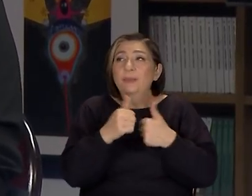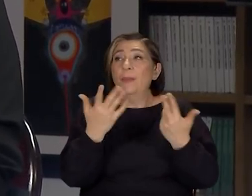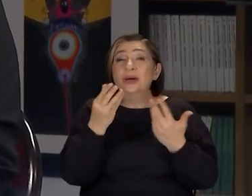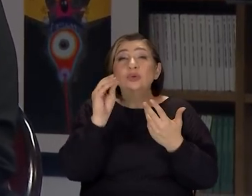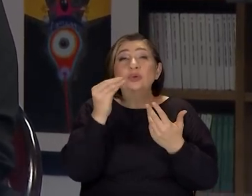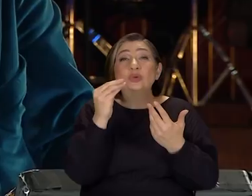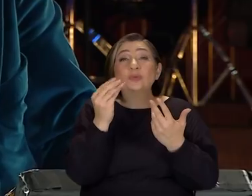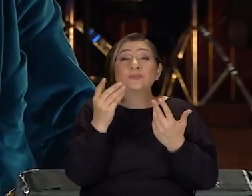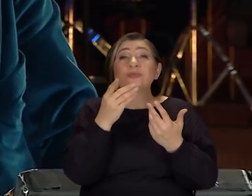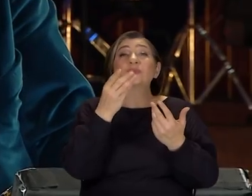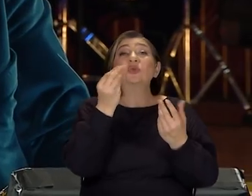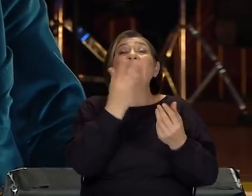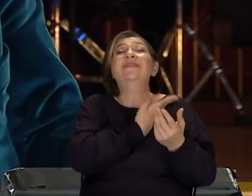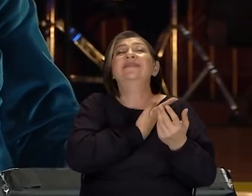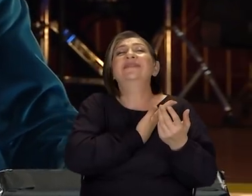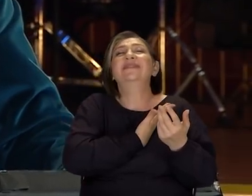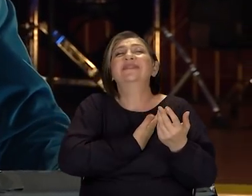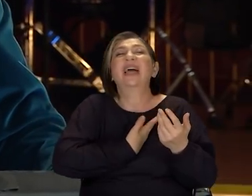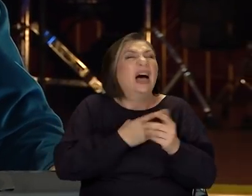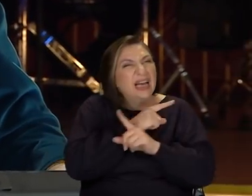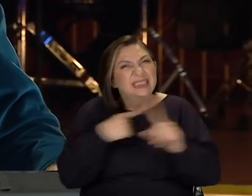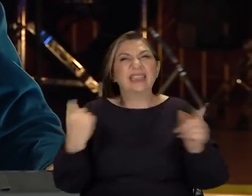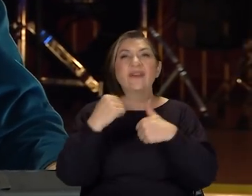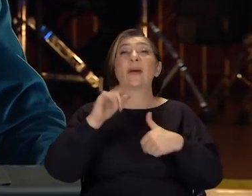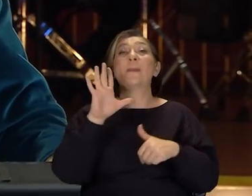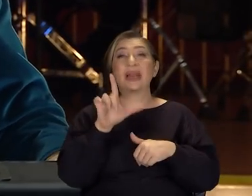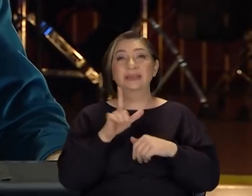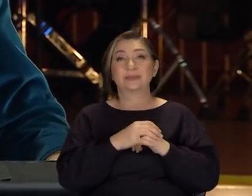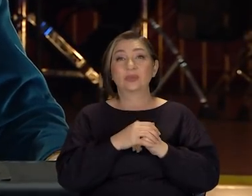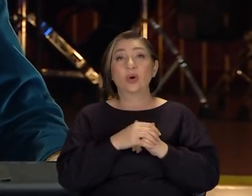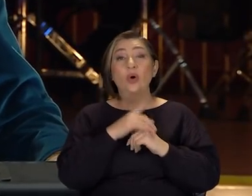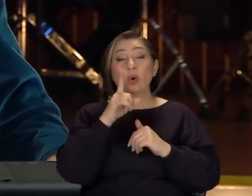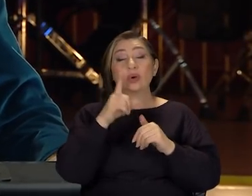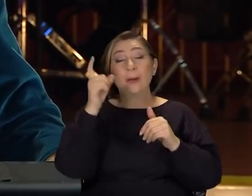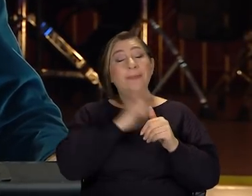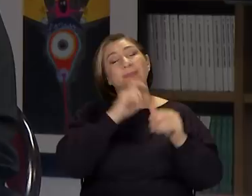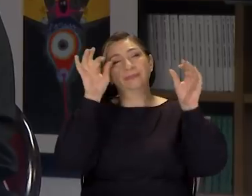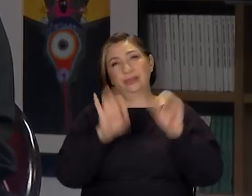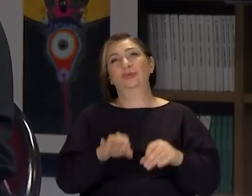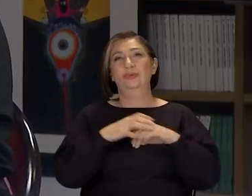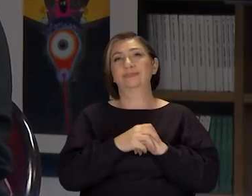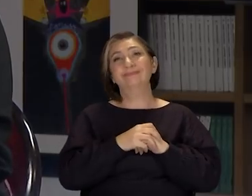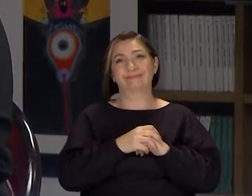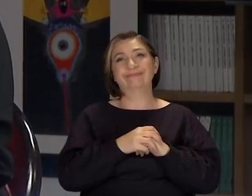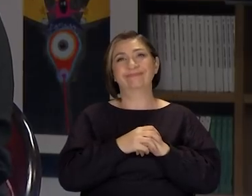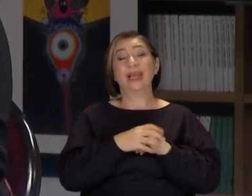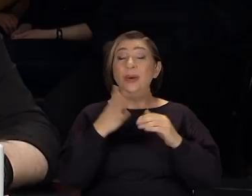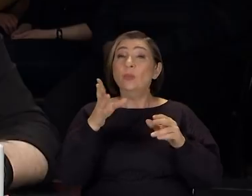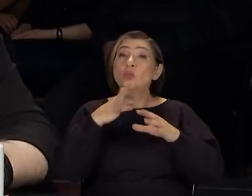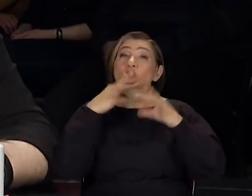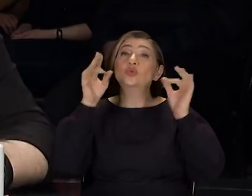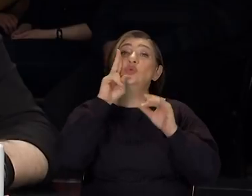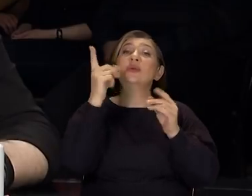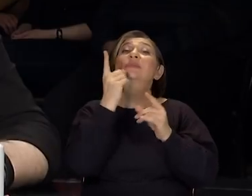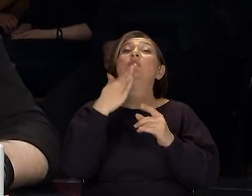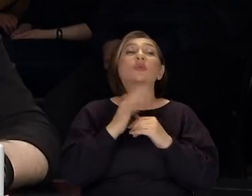İşte aksine çok sevdalanırsan katiyetle evlenmemek lazım. Oradan başını İşte o yüzden hiç evlenmedim. Evet. Ama niye, mutlu son diye bir şey yok